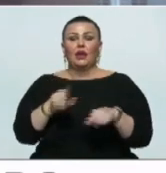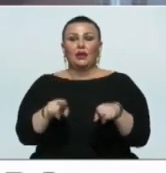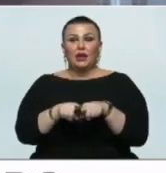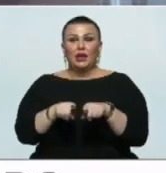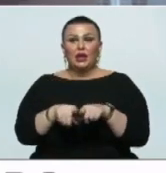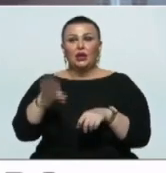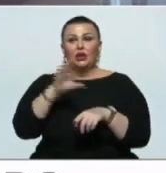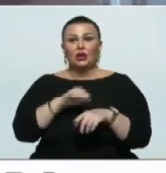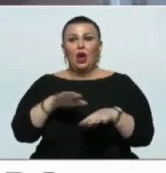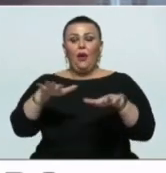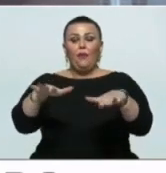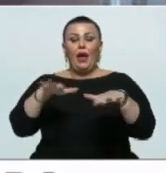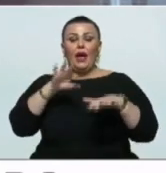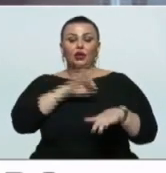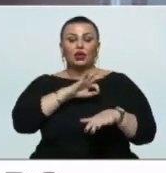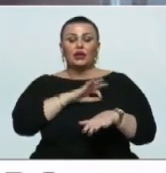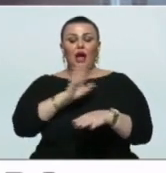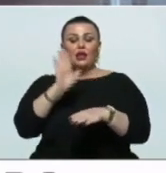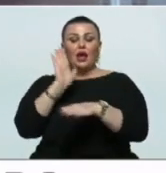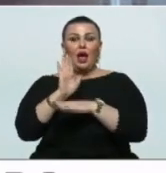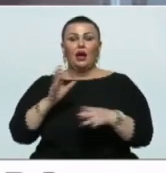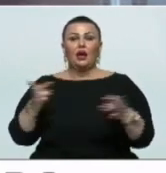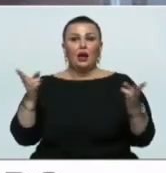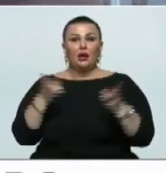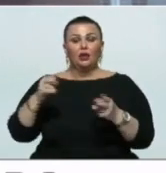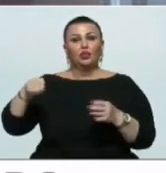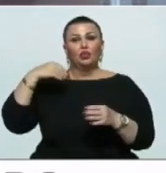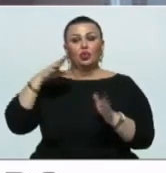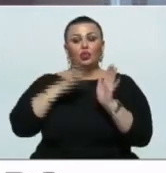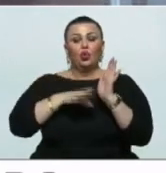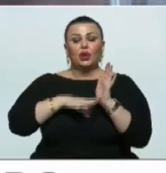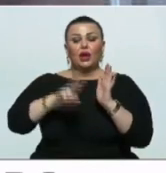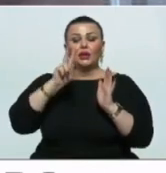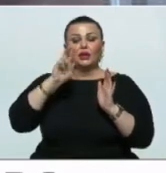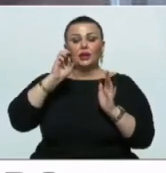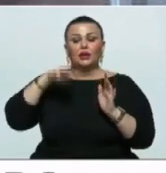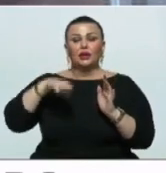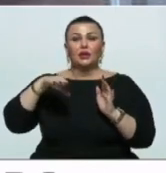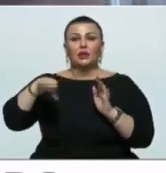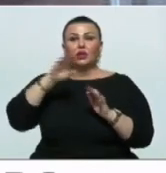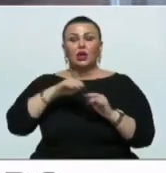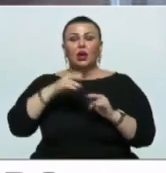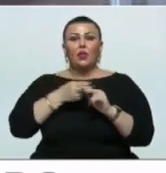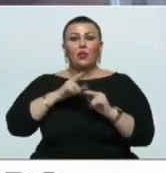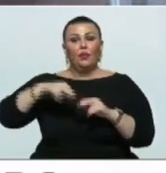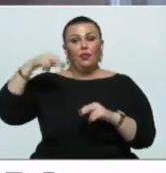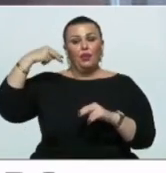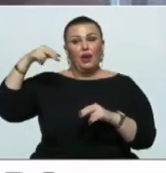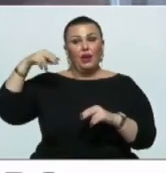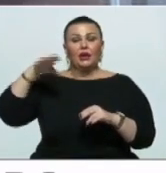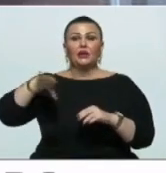tabii meclisten karar alınması gerekiyor. Türkiye Anayasası'nın 92. maddesine göre Cumhurbaşkanımız bu